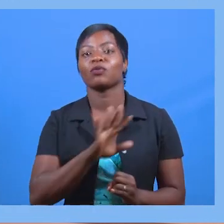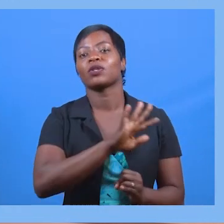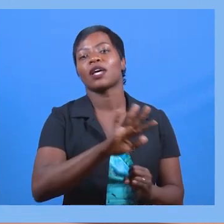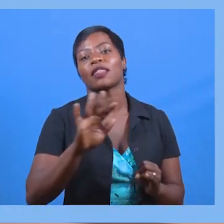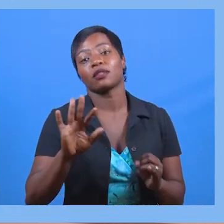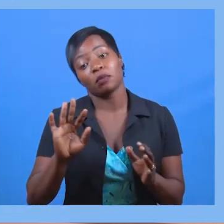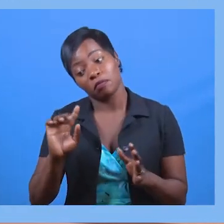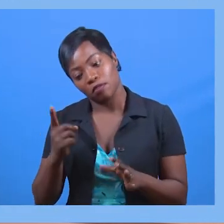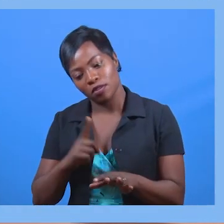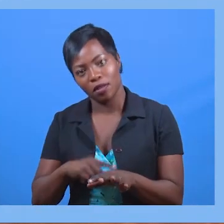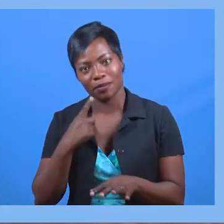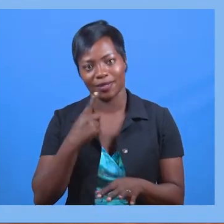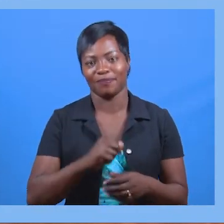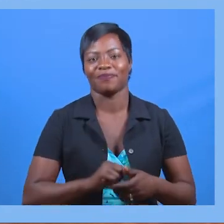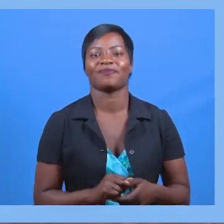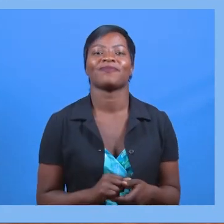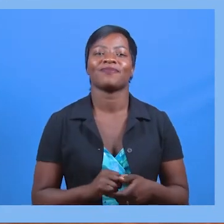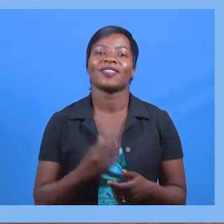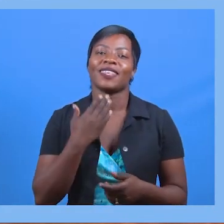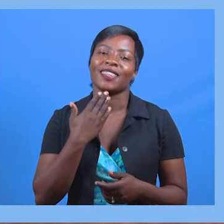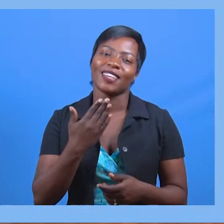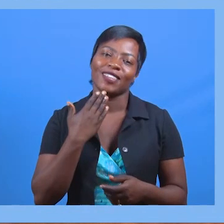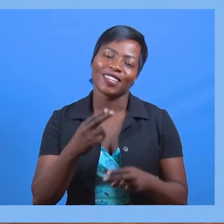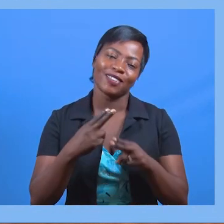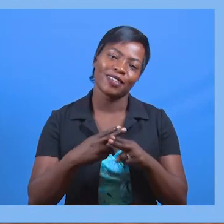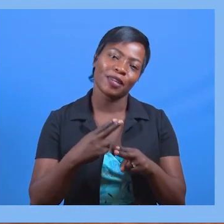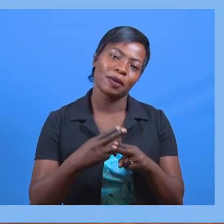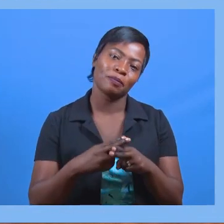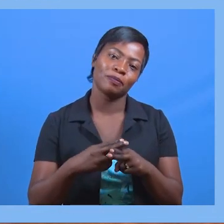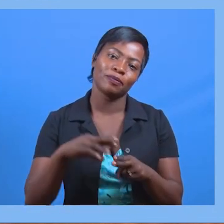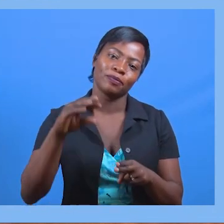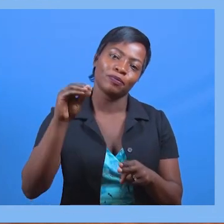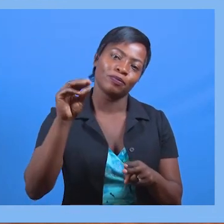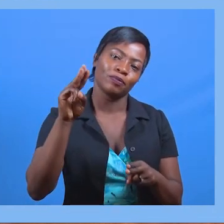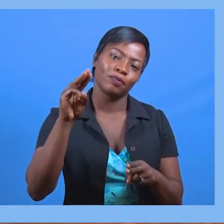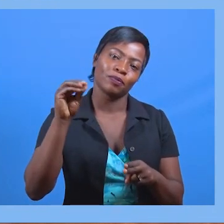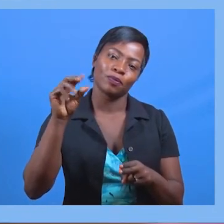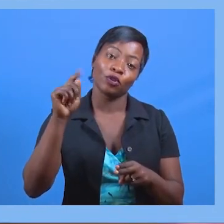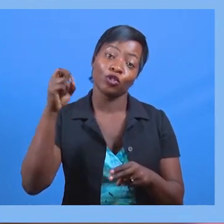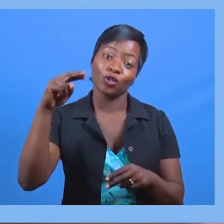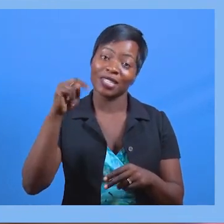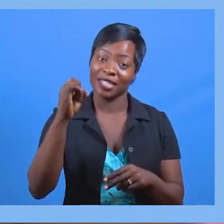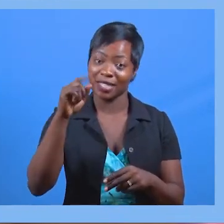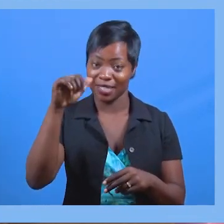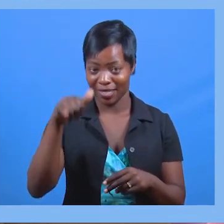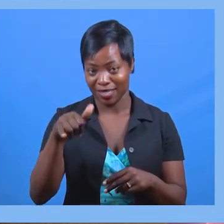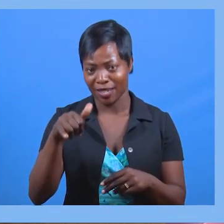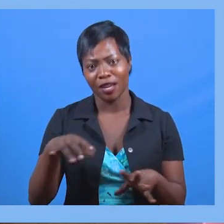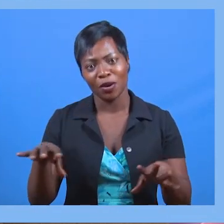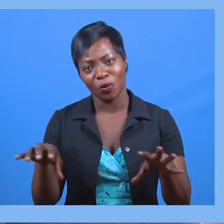tisingatandadzanai navo svondo rakapera. Mazvita zvenyu Mai Chisamba. Ini zita rangu ndinoitwa Opportunity Makanga.